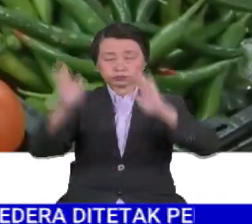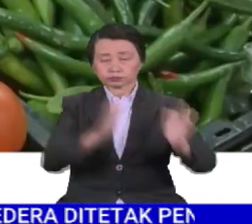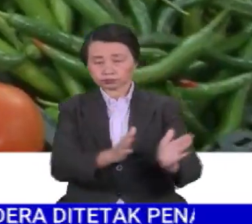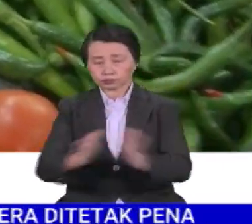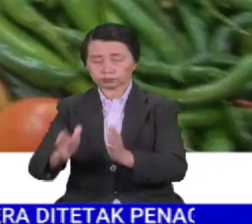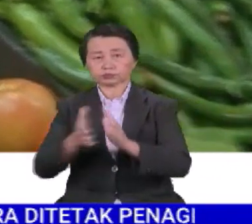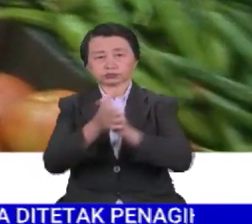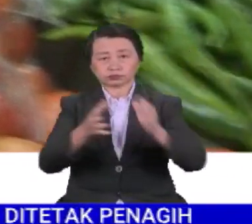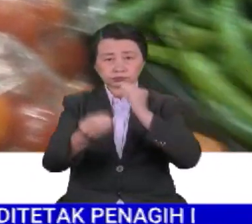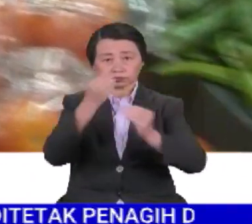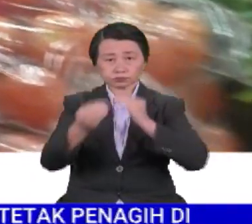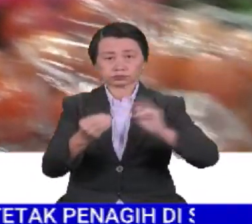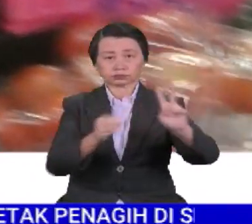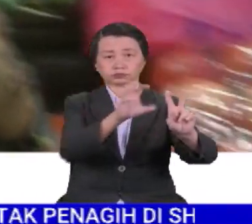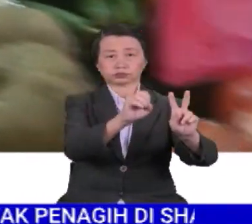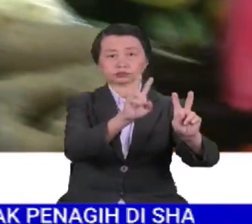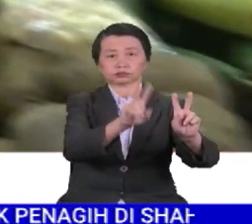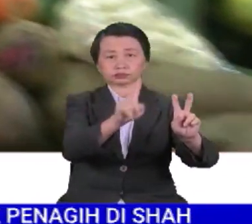Sekuriti Makanan